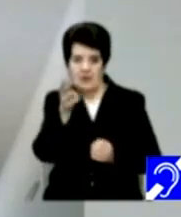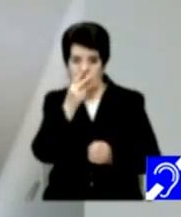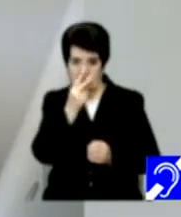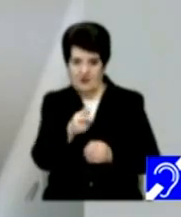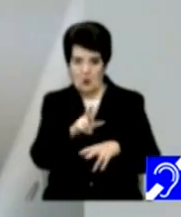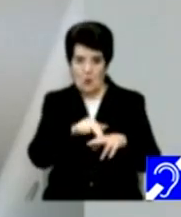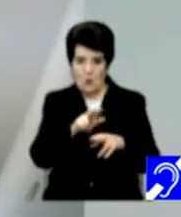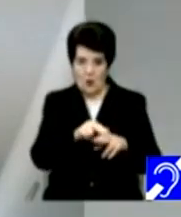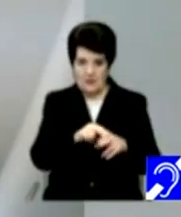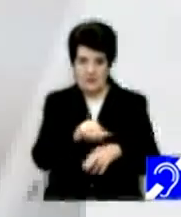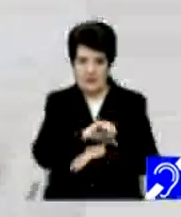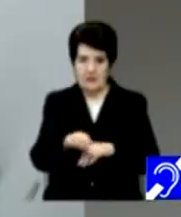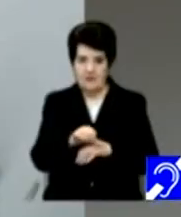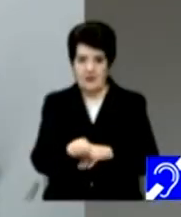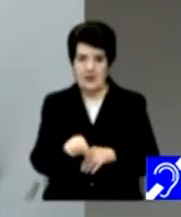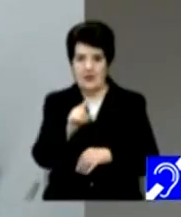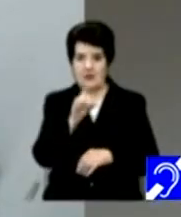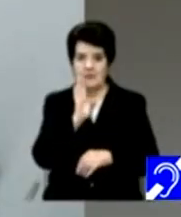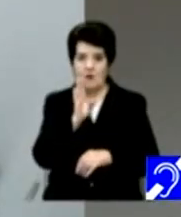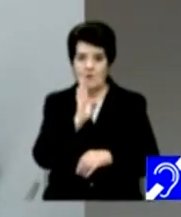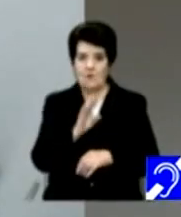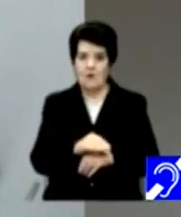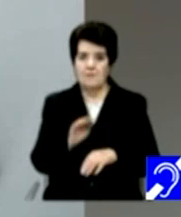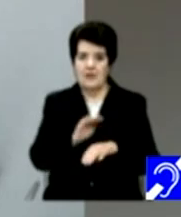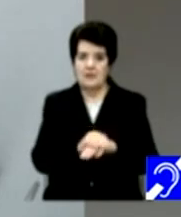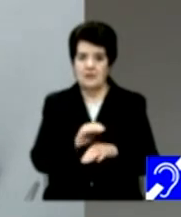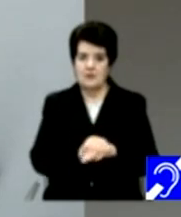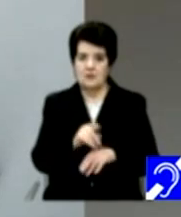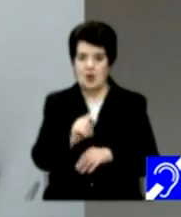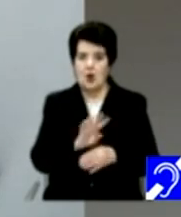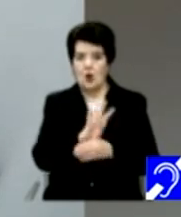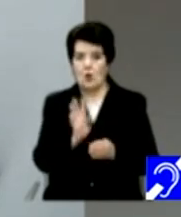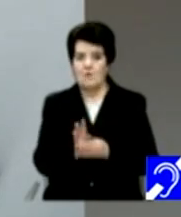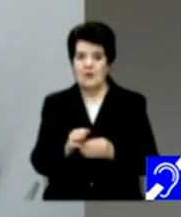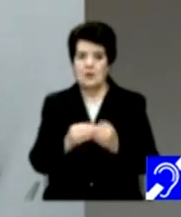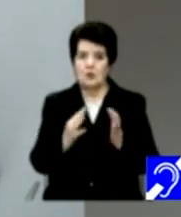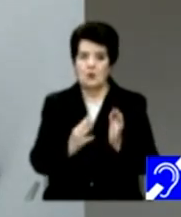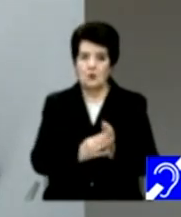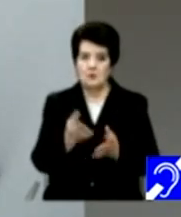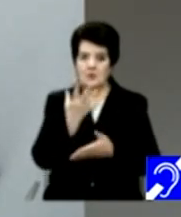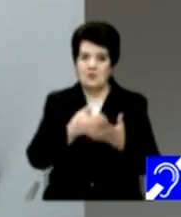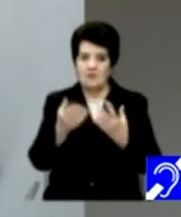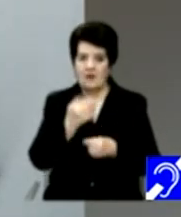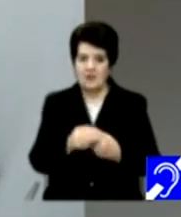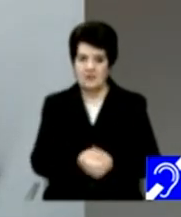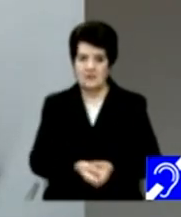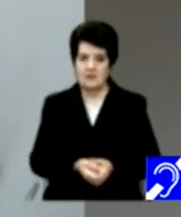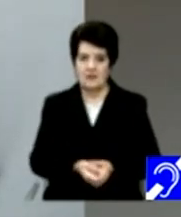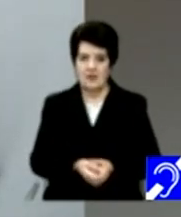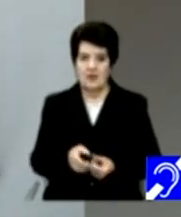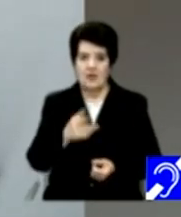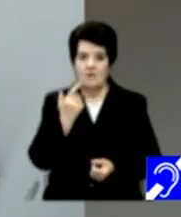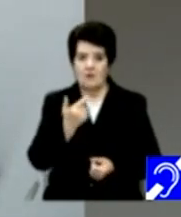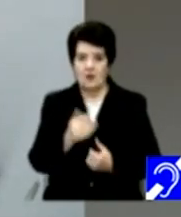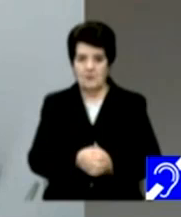un polițist de frontieră ia mită de la o femeie depistată cu un test COVID-19 fals. Vă pun cătușe,